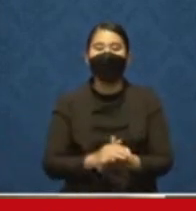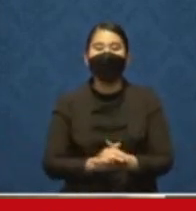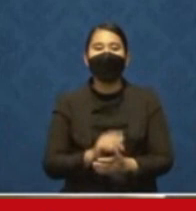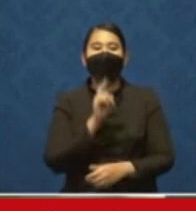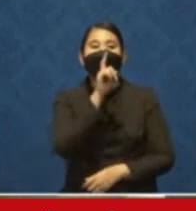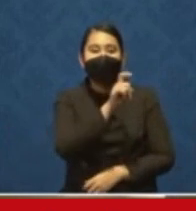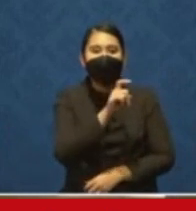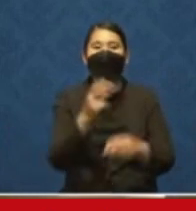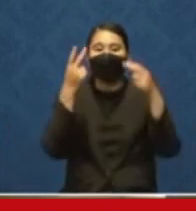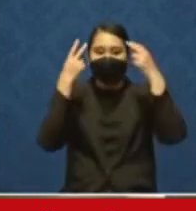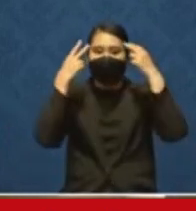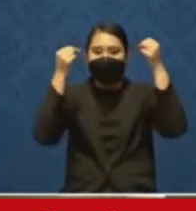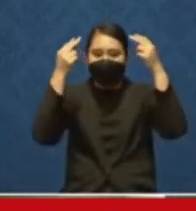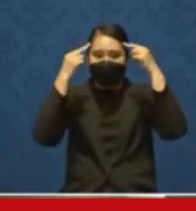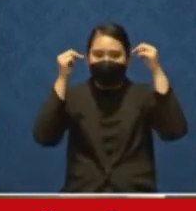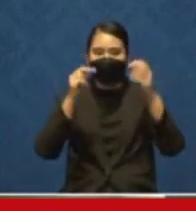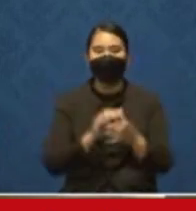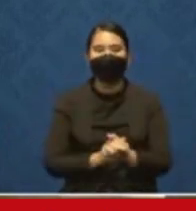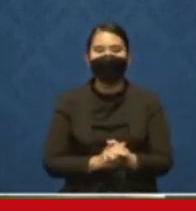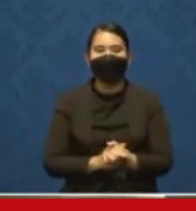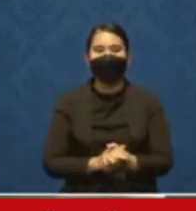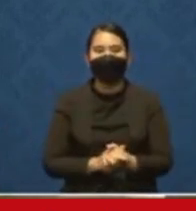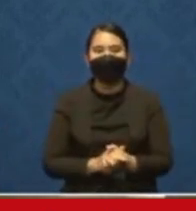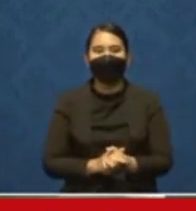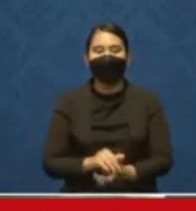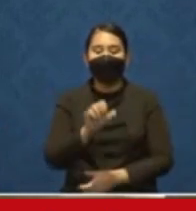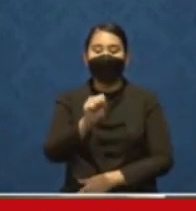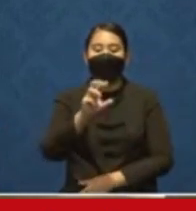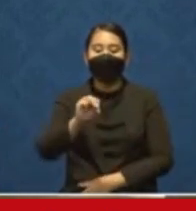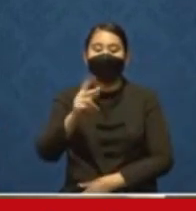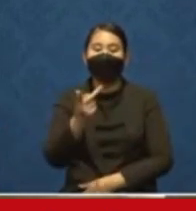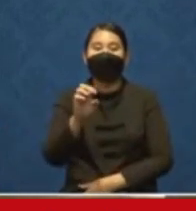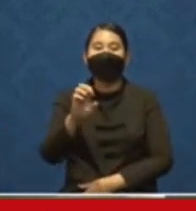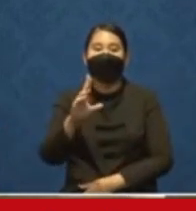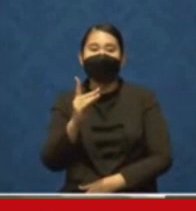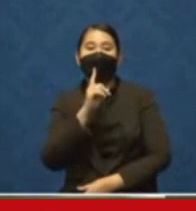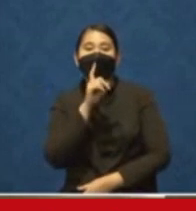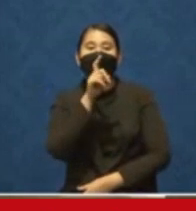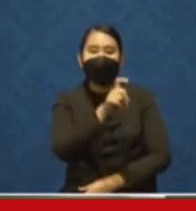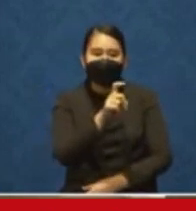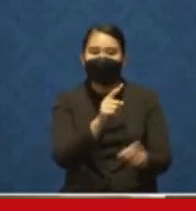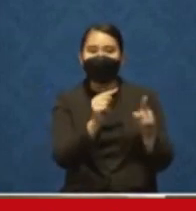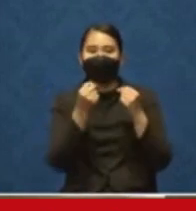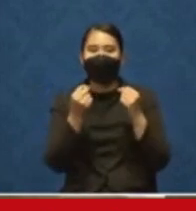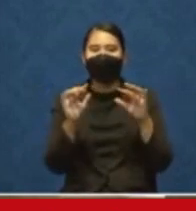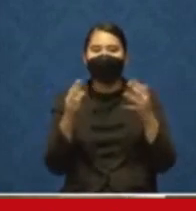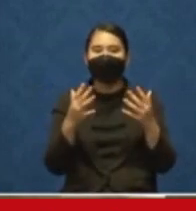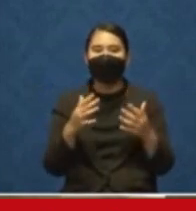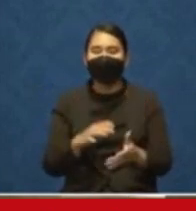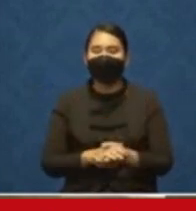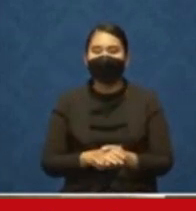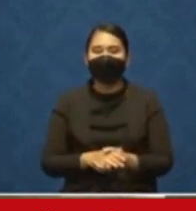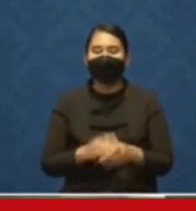น่าจะเก่งและไม่น่าจะได้บรรจุพร้อมกันขนาดนั้นจะเอาทรงชัยถามไก่ถามนายก